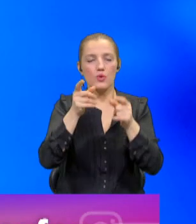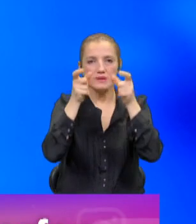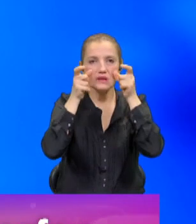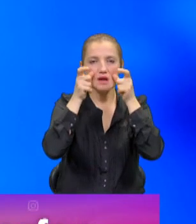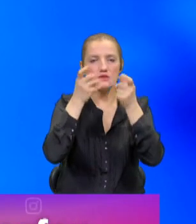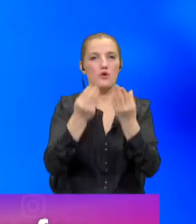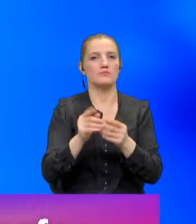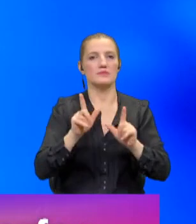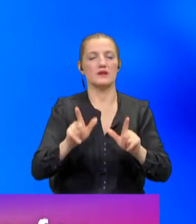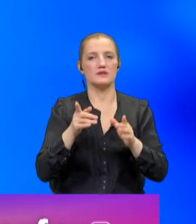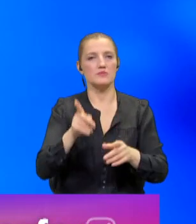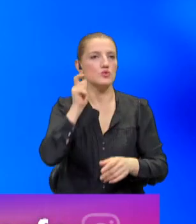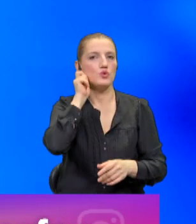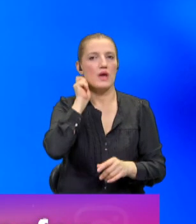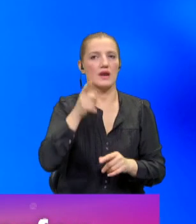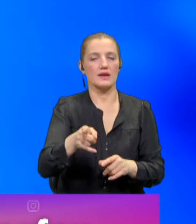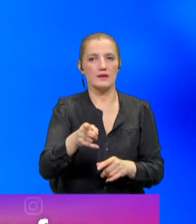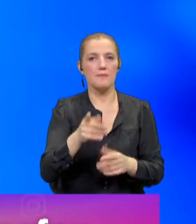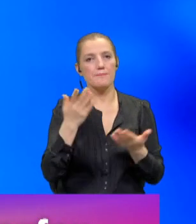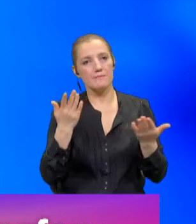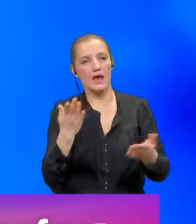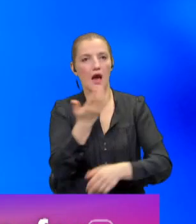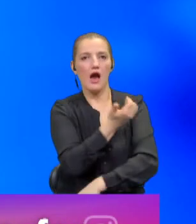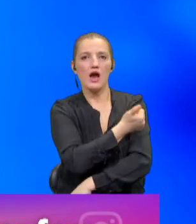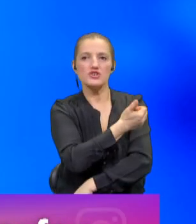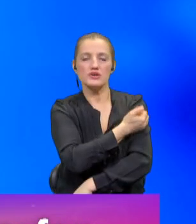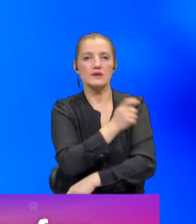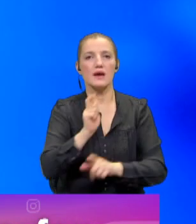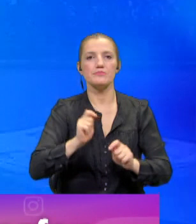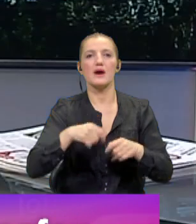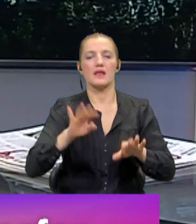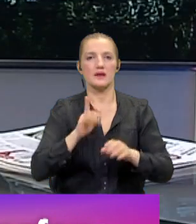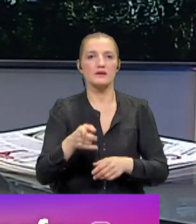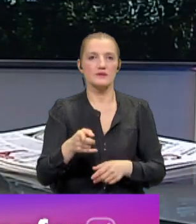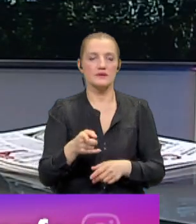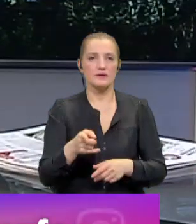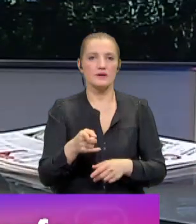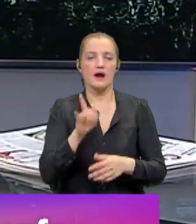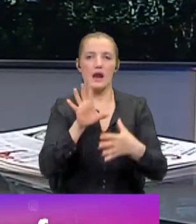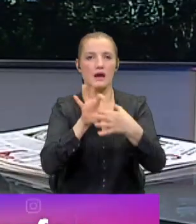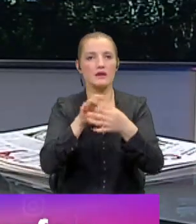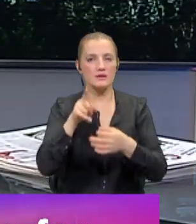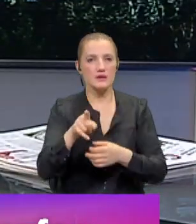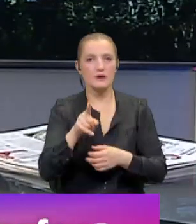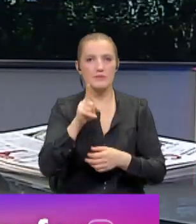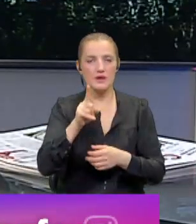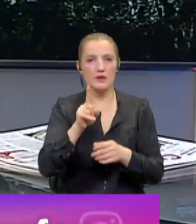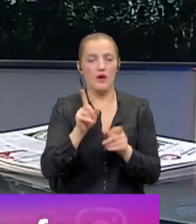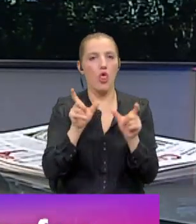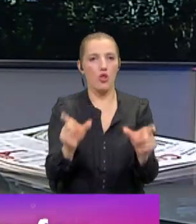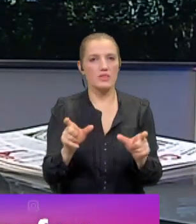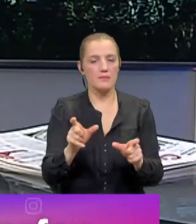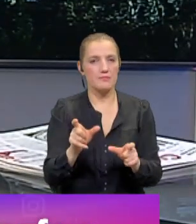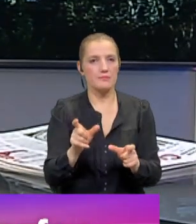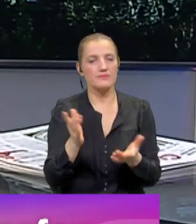dikkat edilmelidir bu uyarılar Peki aşkını yaptırmayanlar açısını yaptırmayanlara ilgili herhangi bir önlem